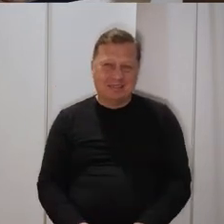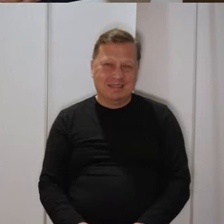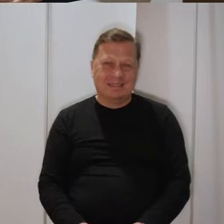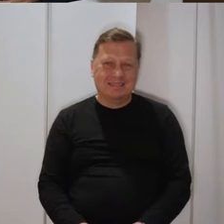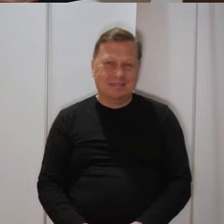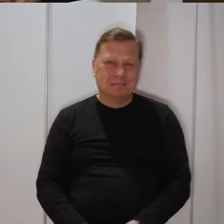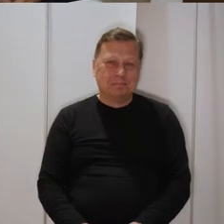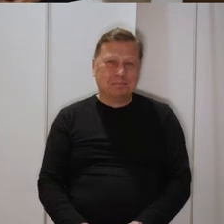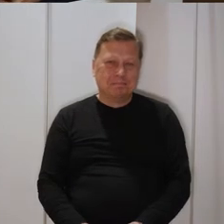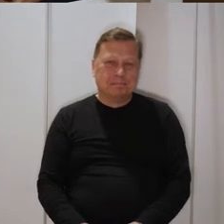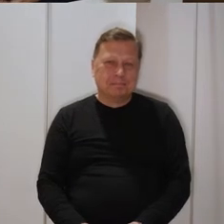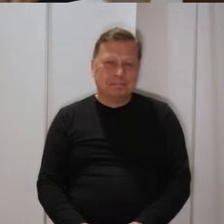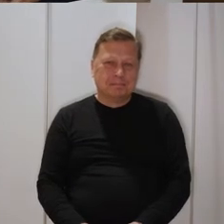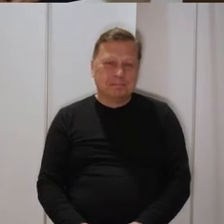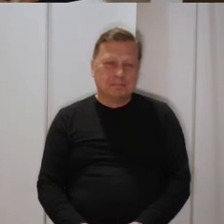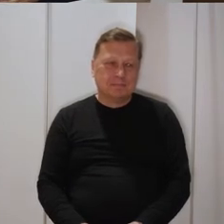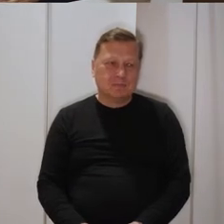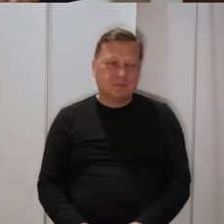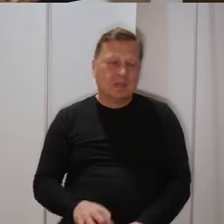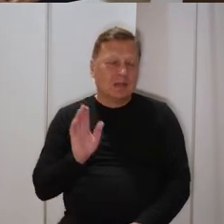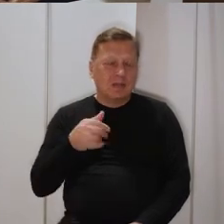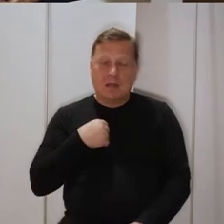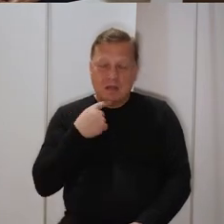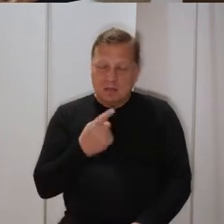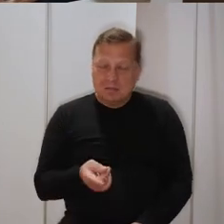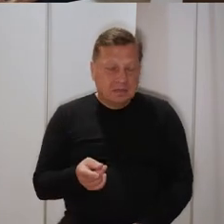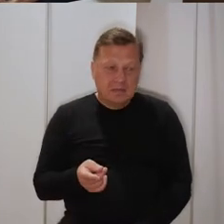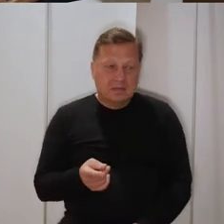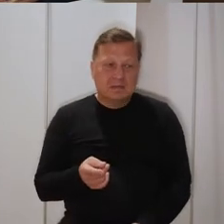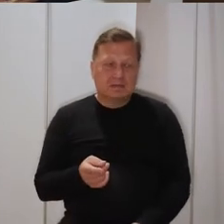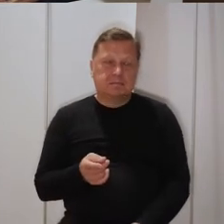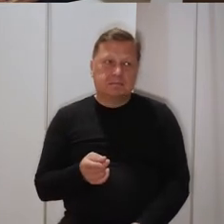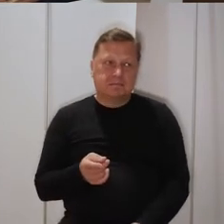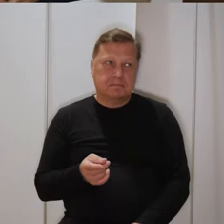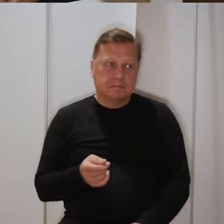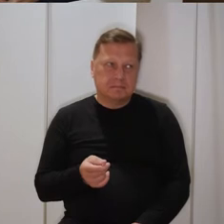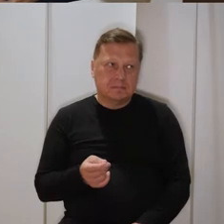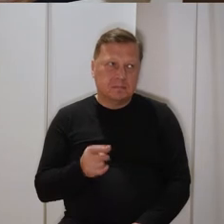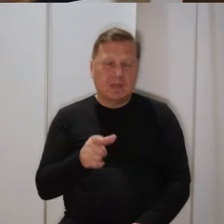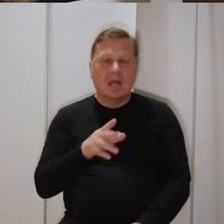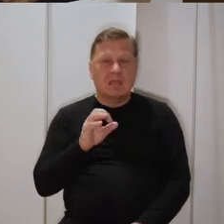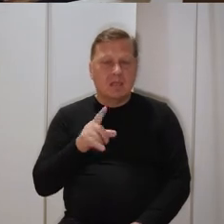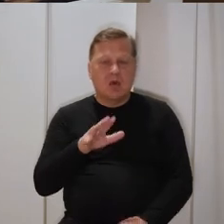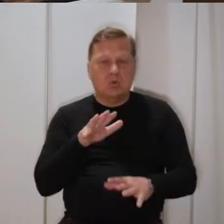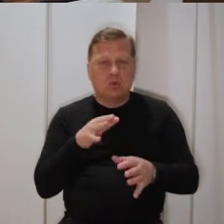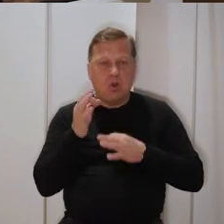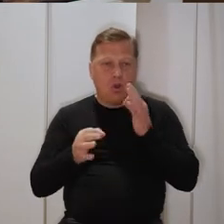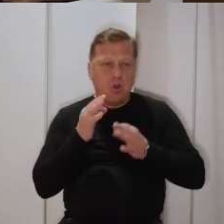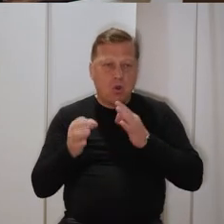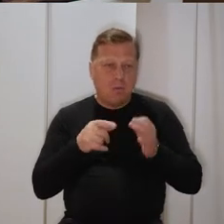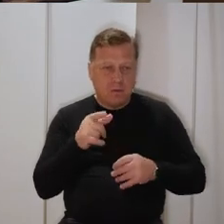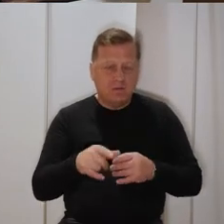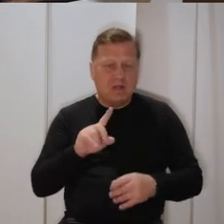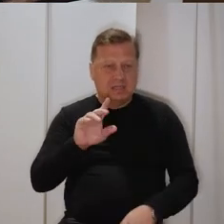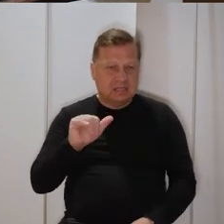Nie no, możecie, jak dla mnie możecie mówić, ja was lubię słuchać, ale to wobec tego, bo wtedy to opowiadasz dużo o... Tak naprawdę sięgasz